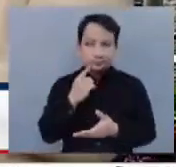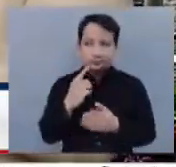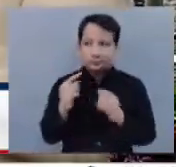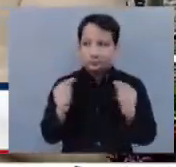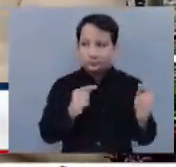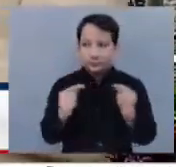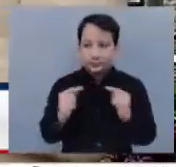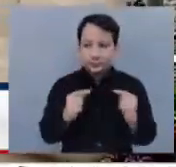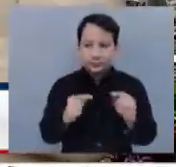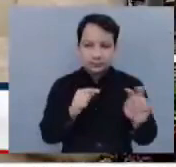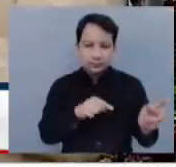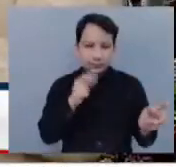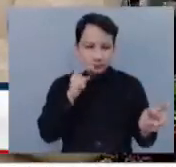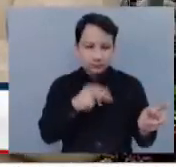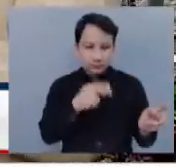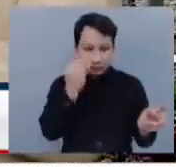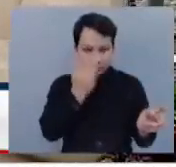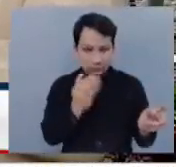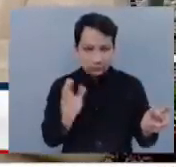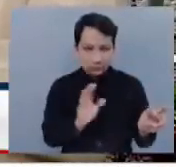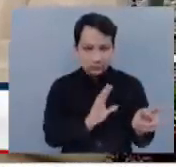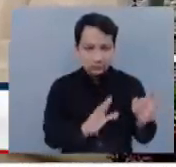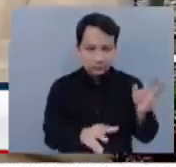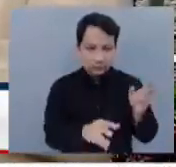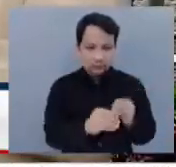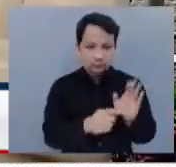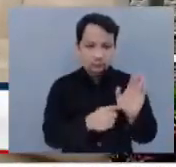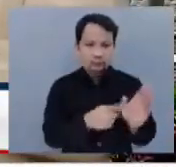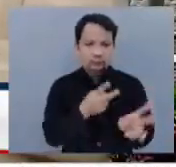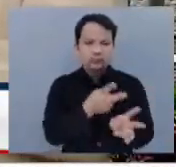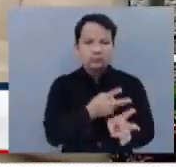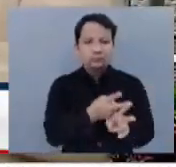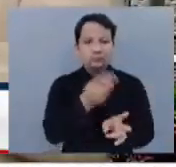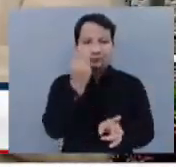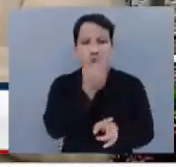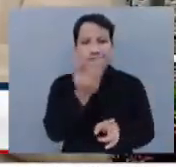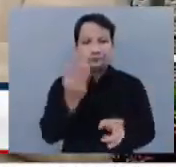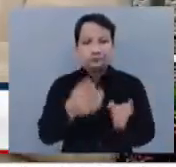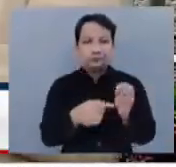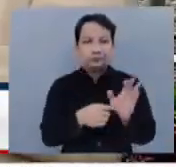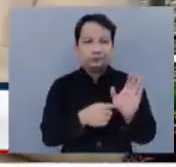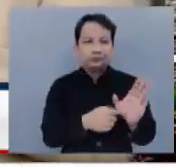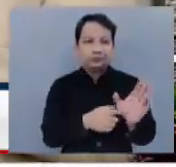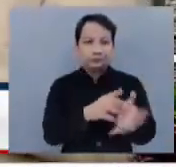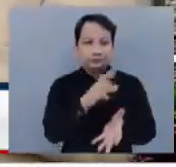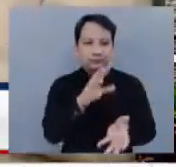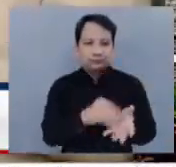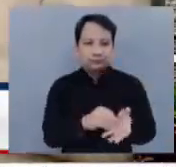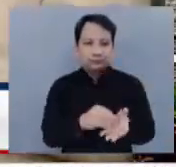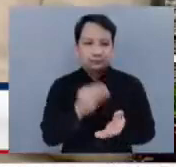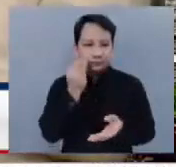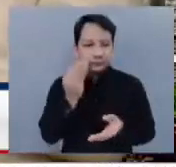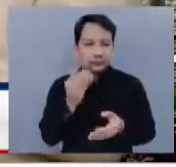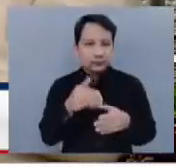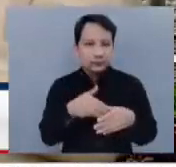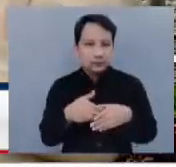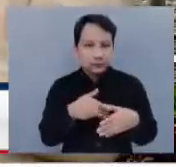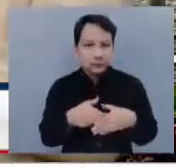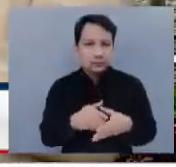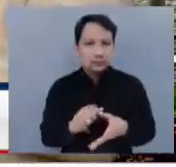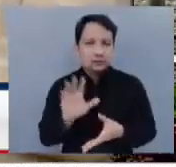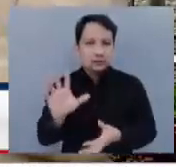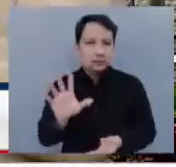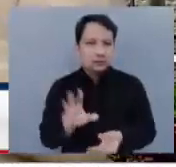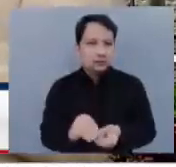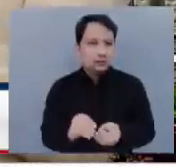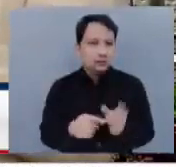po natin sila. Siguro po ano, no, ang pagkakaiba lamang po ngayon mas maluwag at ano